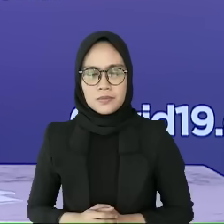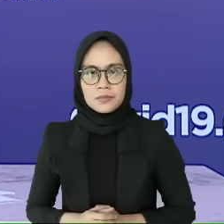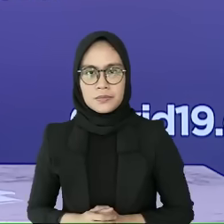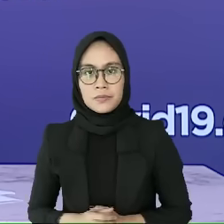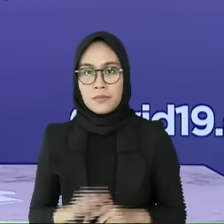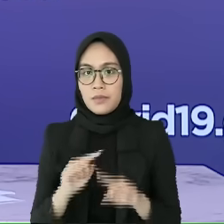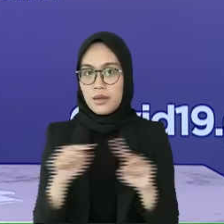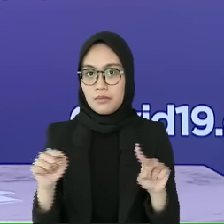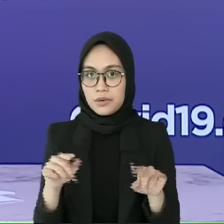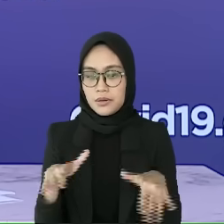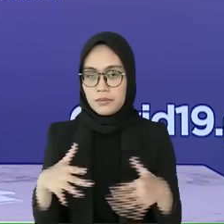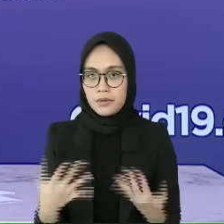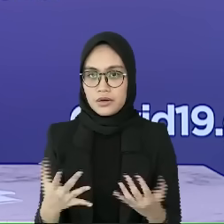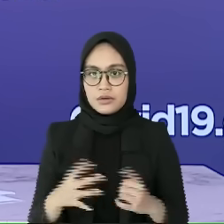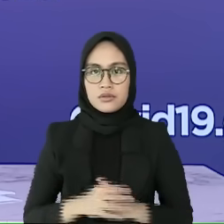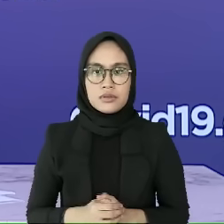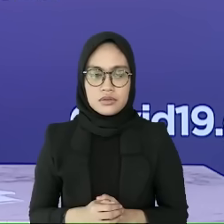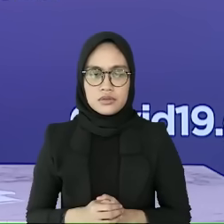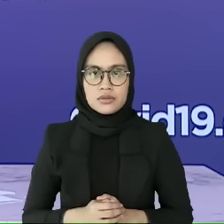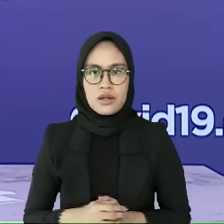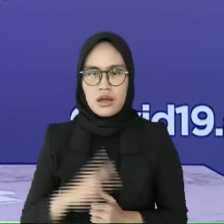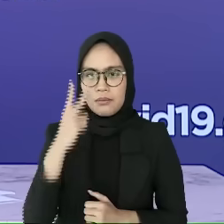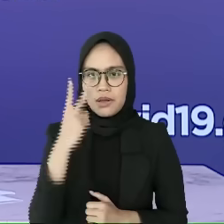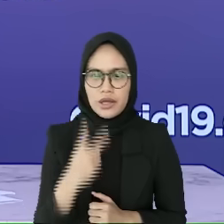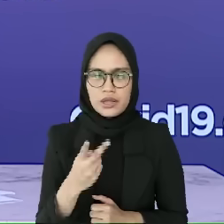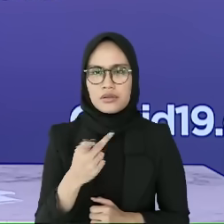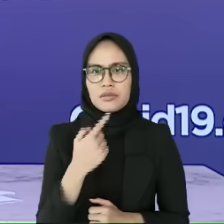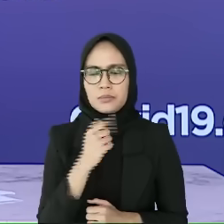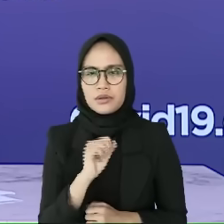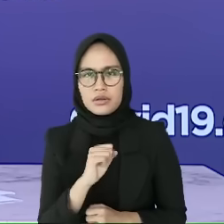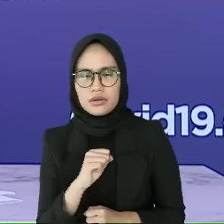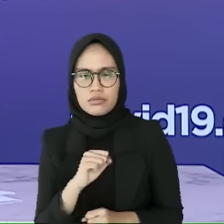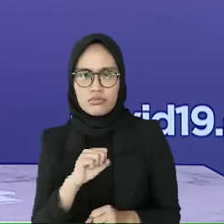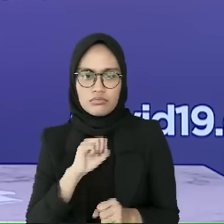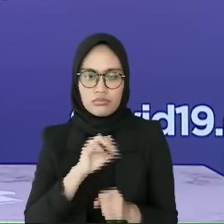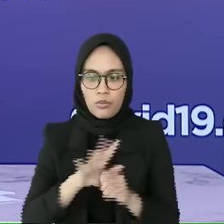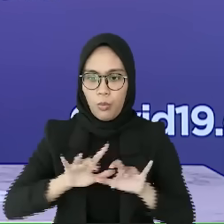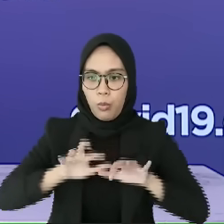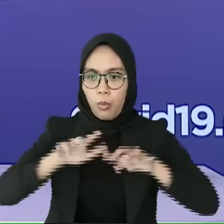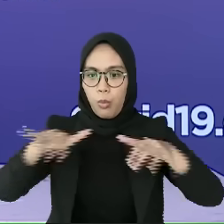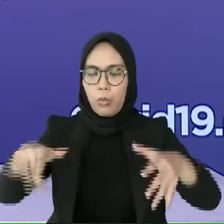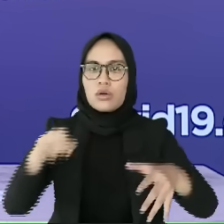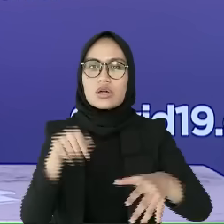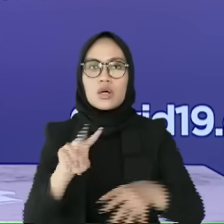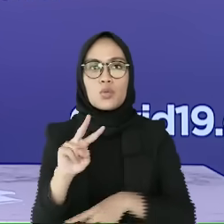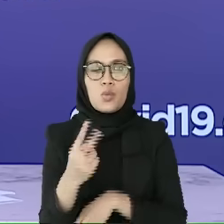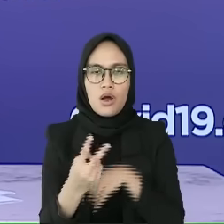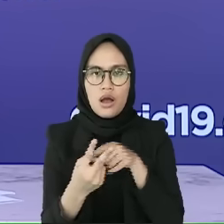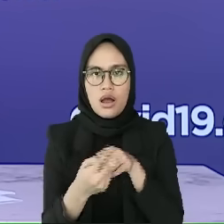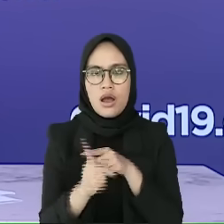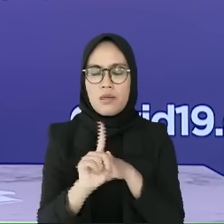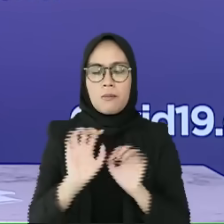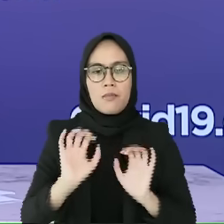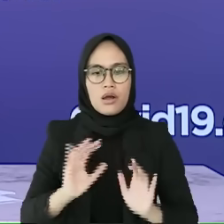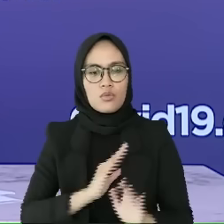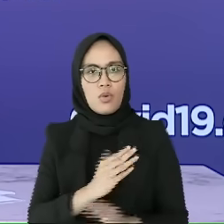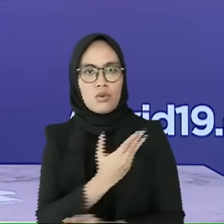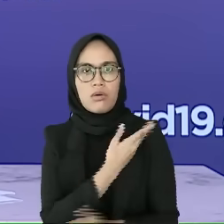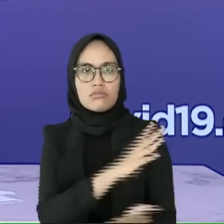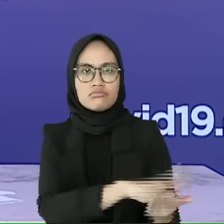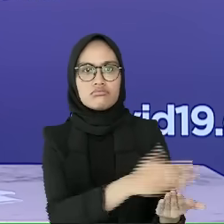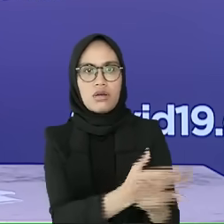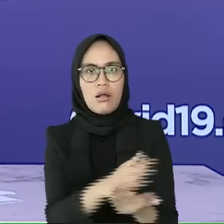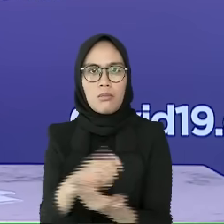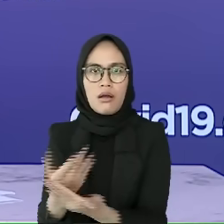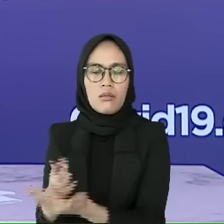2021. Namun, belajar dari gelombang kedua yang dialami Indonesia dengan banyaknya korban yang berjatuhan, maka kita tidak bisa